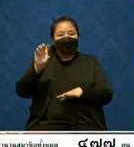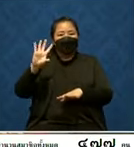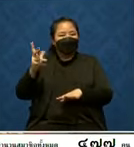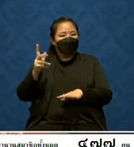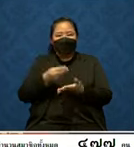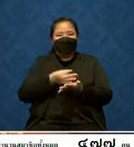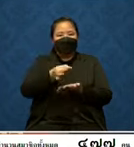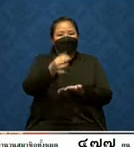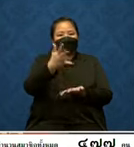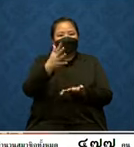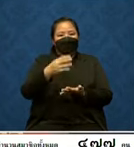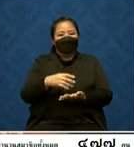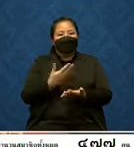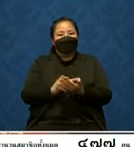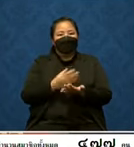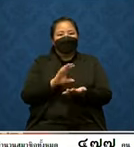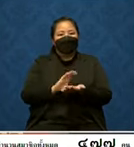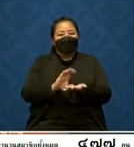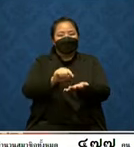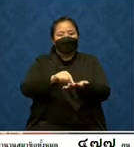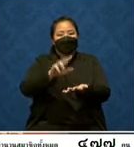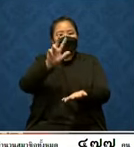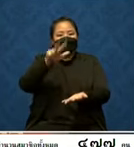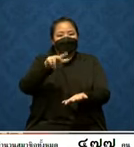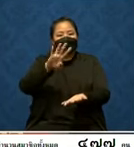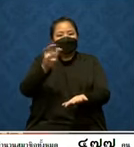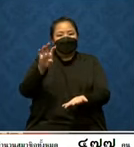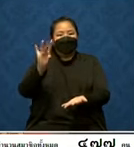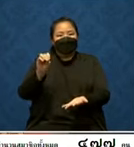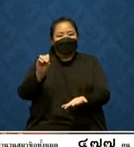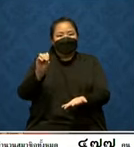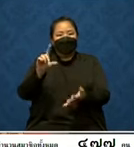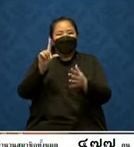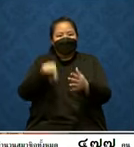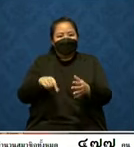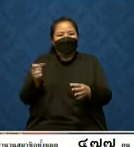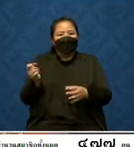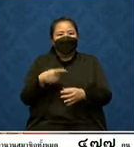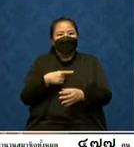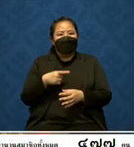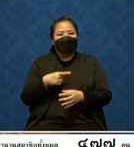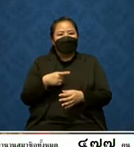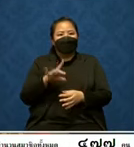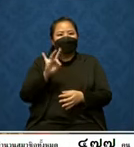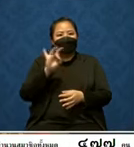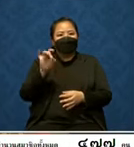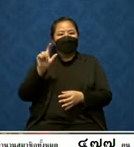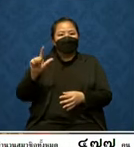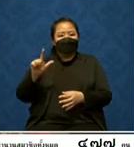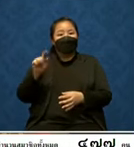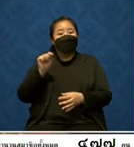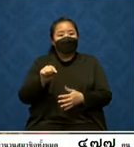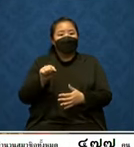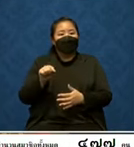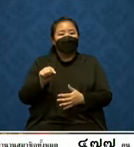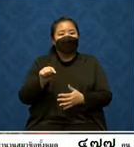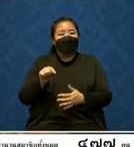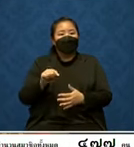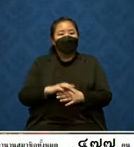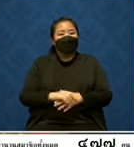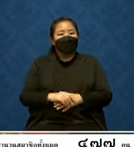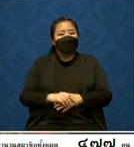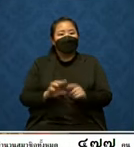งเงิน 3,440 ล้านบาทท่านประธานถูกกว่ากันตั้ง800ล้านเฉพาะตรงนี้นะครับ